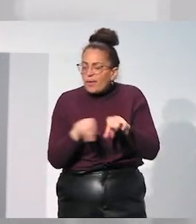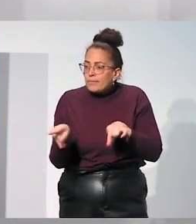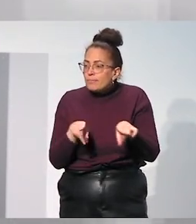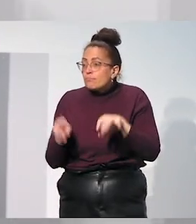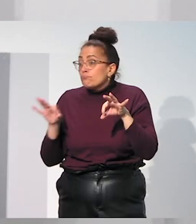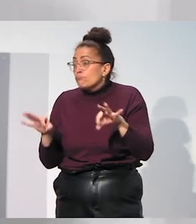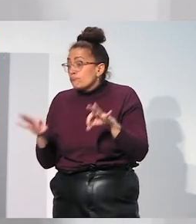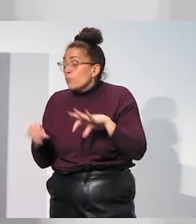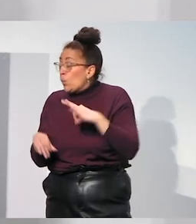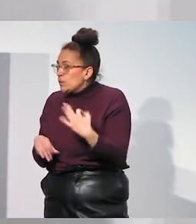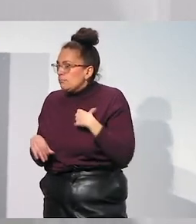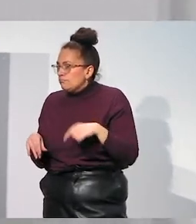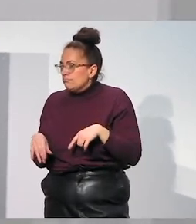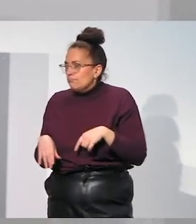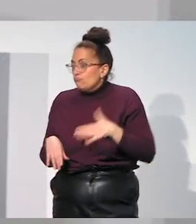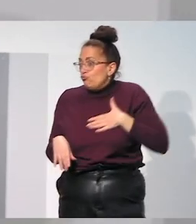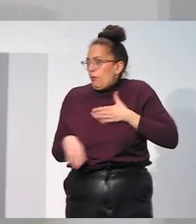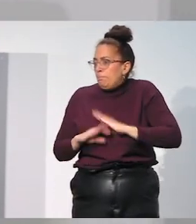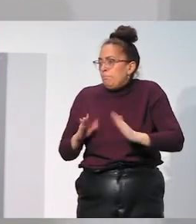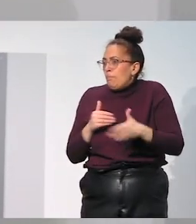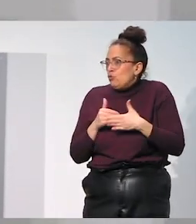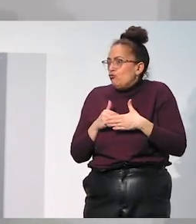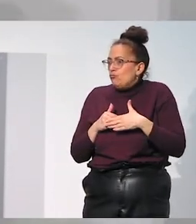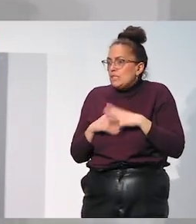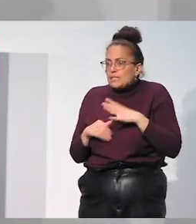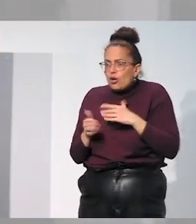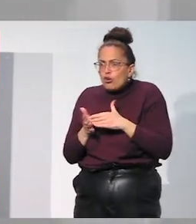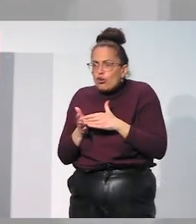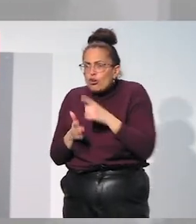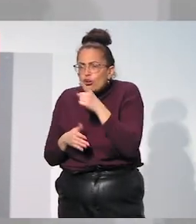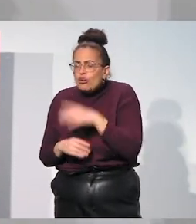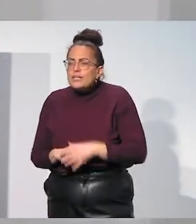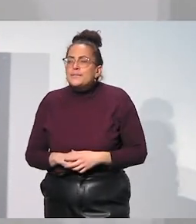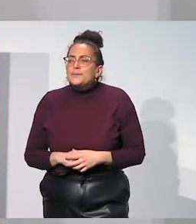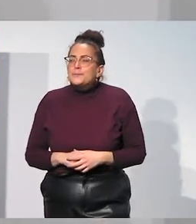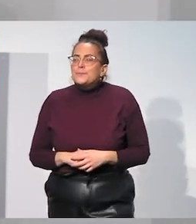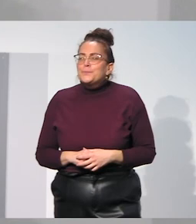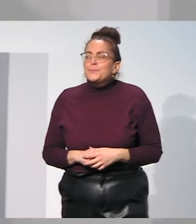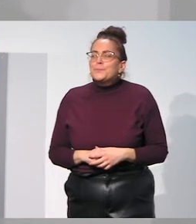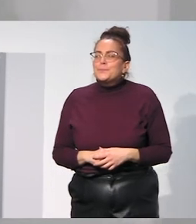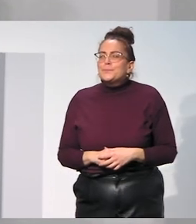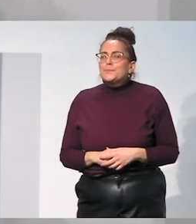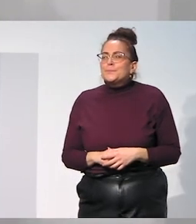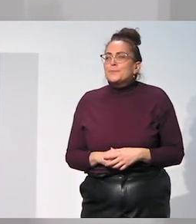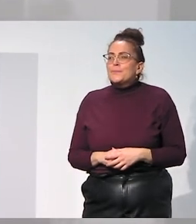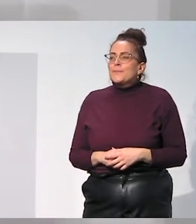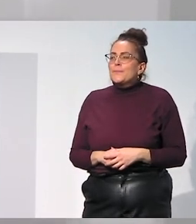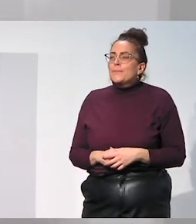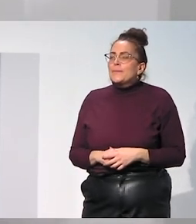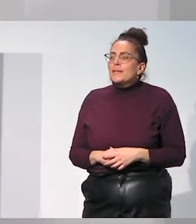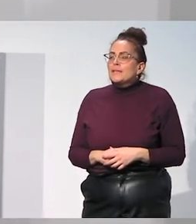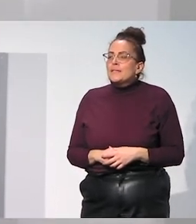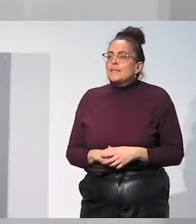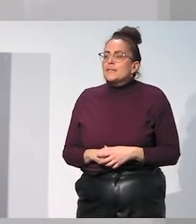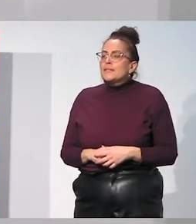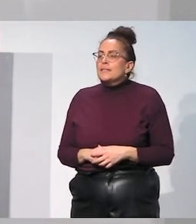Mauriac, mille fois. Madame, il y avait une... Derrière. Oui. Et puis, elle sera la dernière, parce que... Allez-y. Vous avez